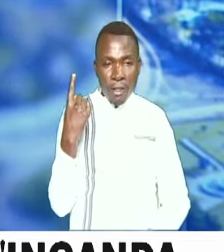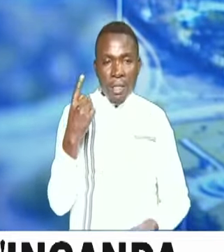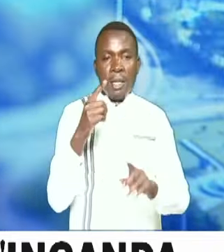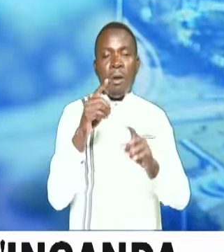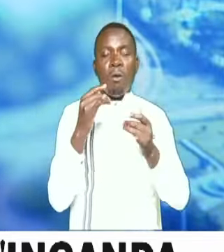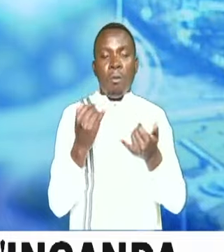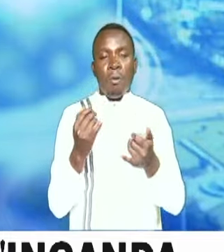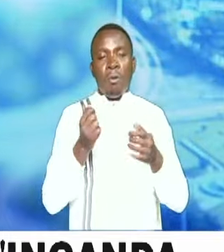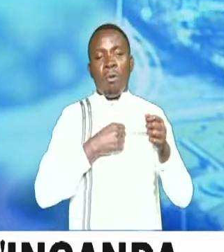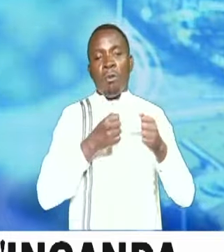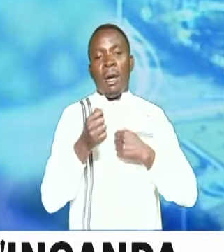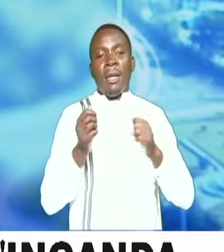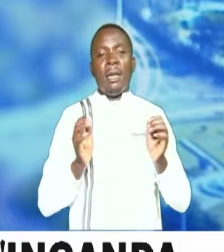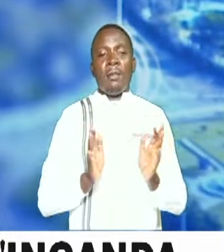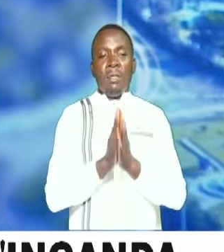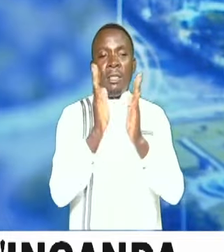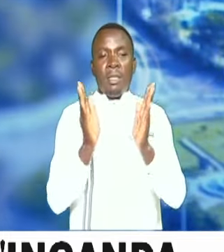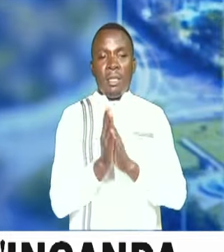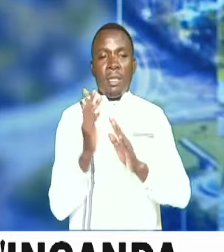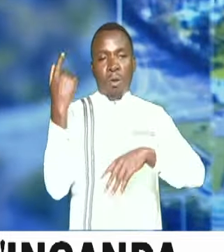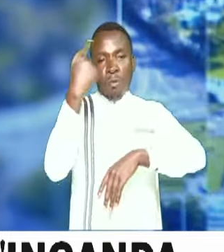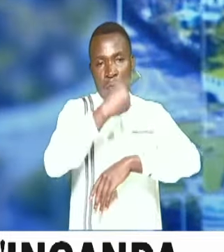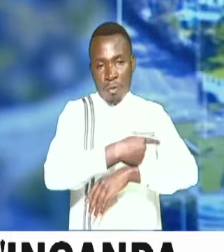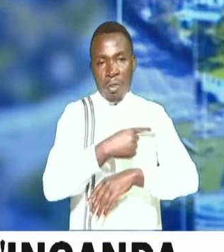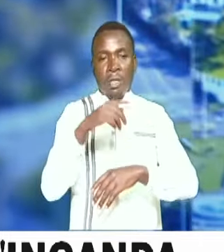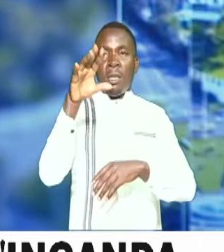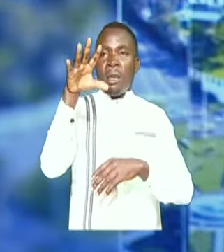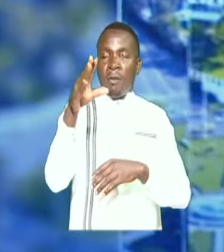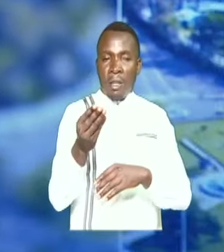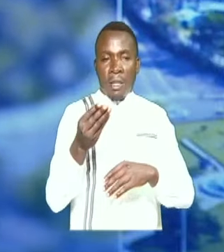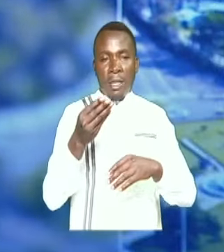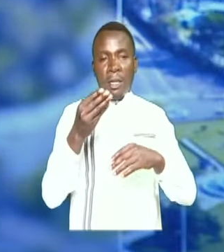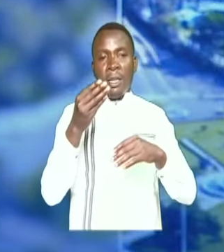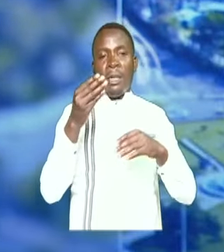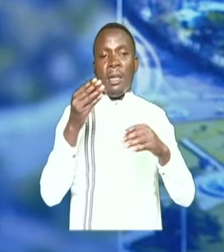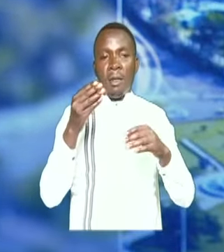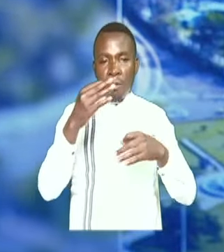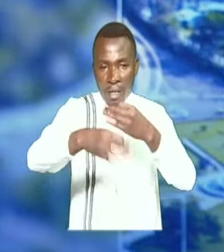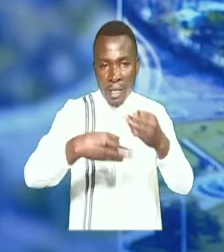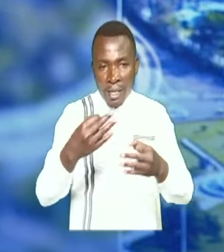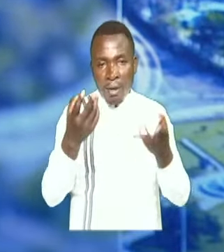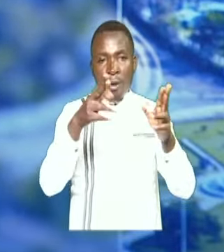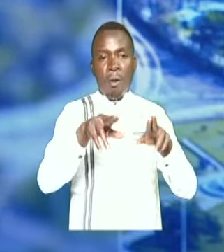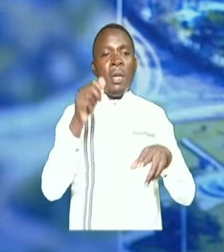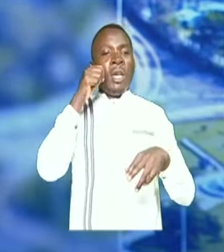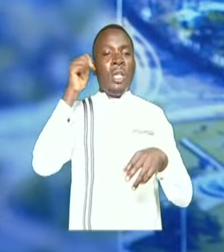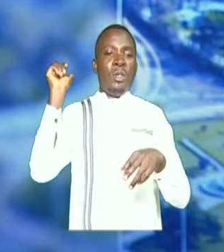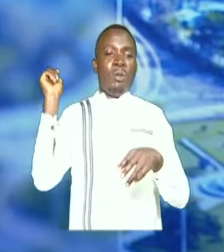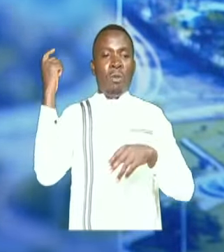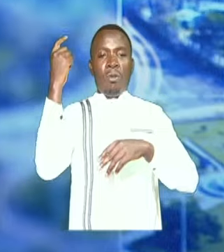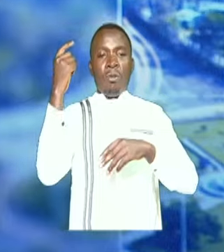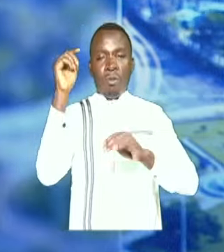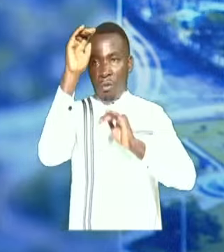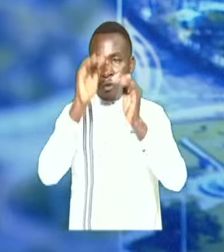Rwanda rwijije umunsi nyafurika w'inganda, ariko ni umunsi wijijwe ejo ubundi ku rwego rwa Afurika. Niyo